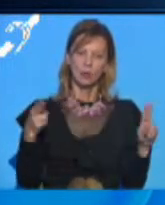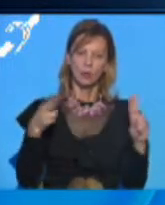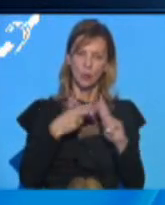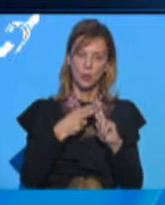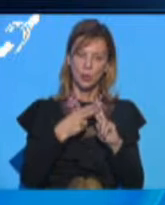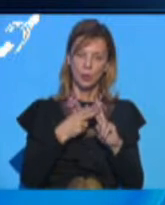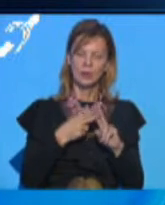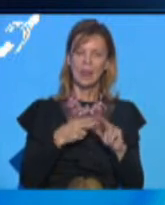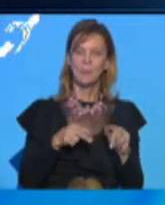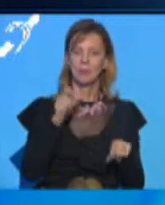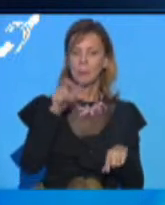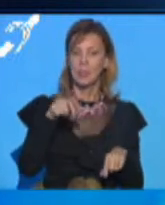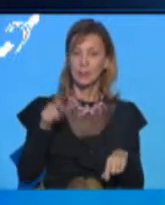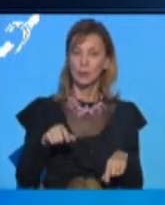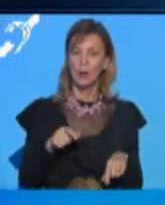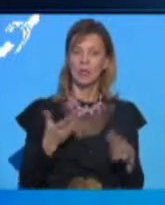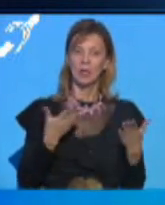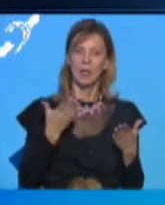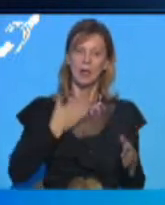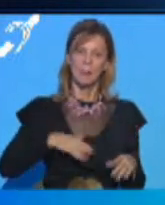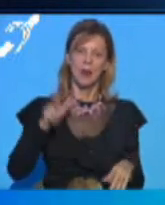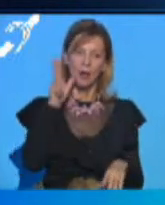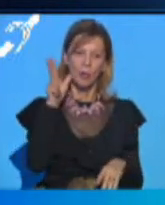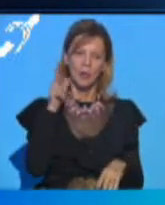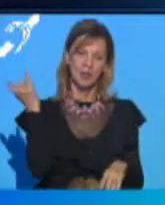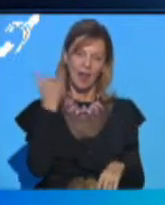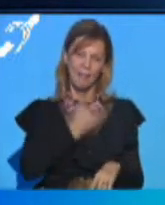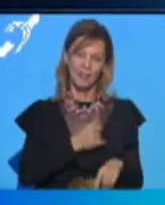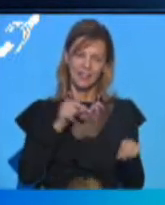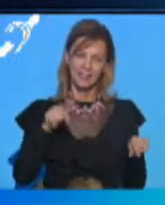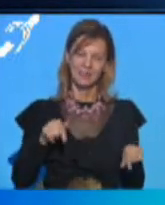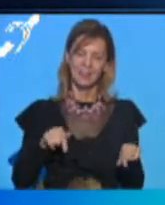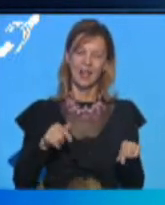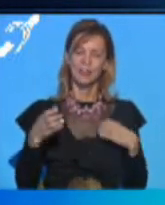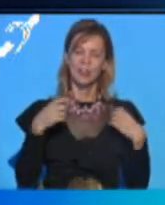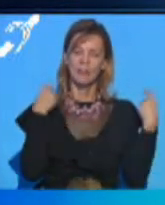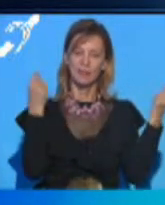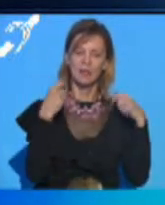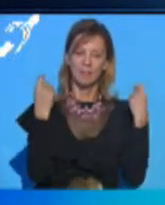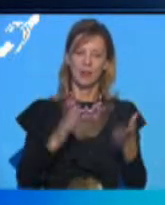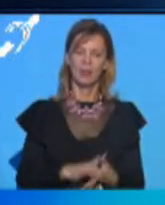renumite. Iar publicul avid de comedie a fost leitmotivul acestei ediții.